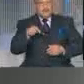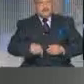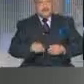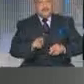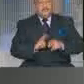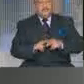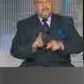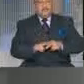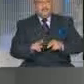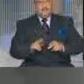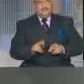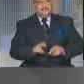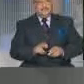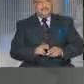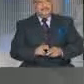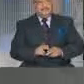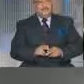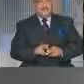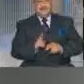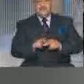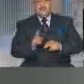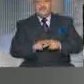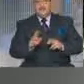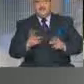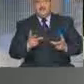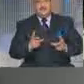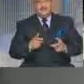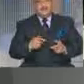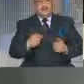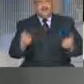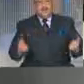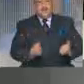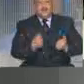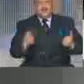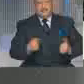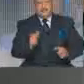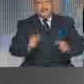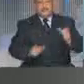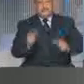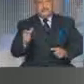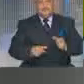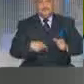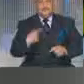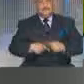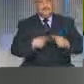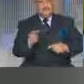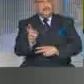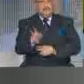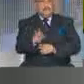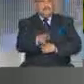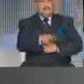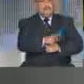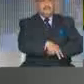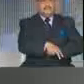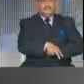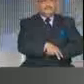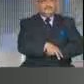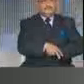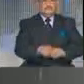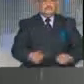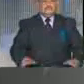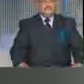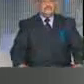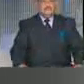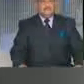تراث غير المادي. وكان السيد مراد الصقلي قد أشرف بمركز الفنون الدرامية والركحية بالكاف على اختتام فعاليات